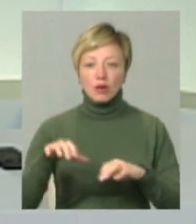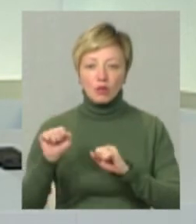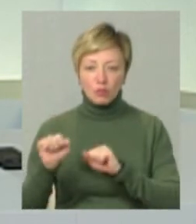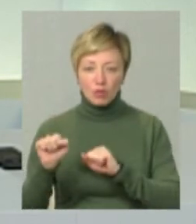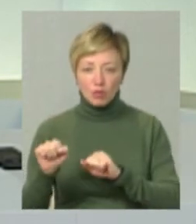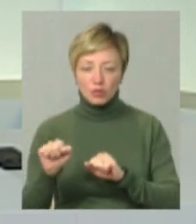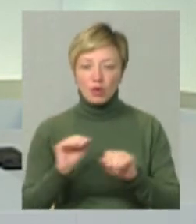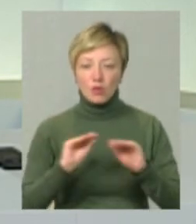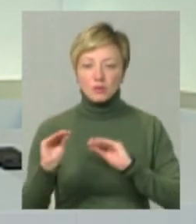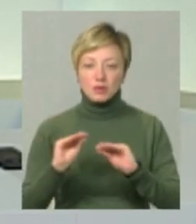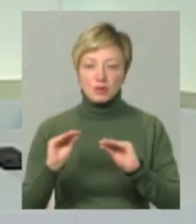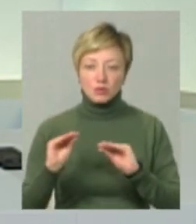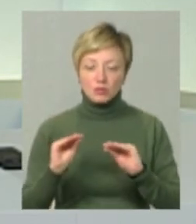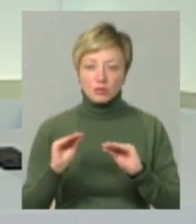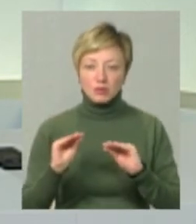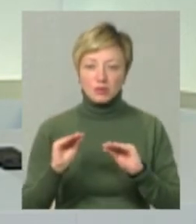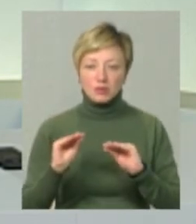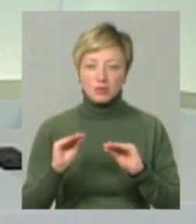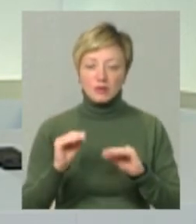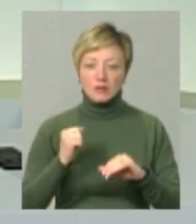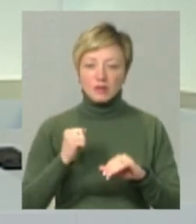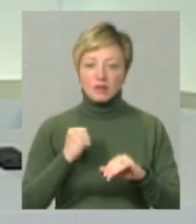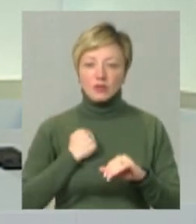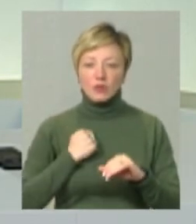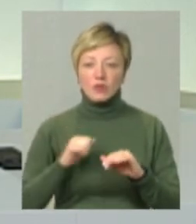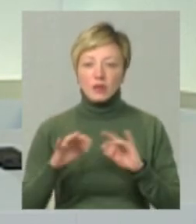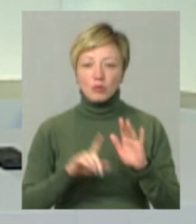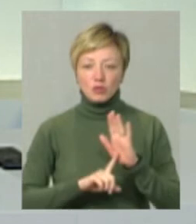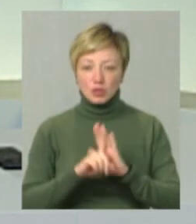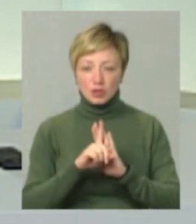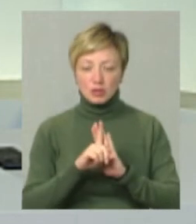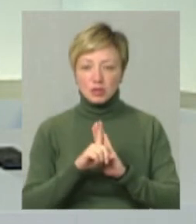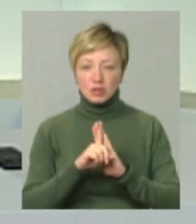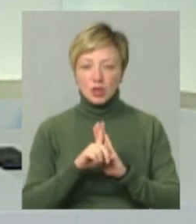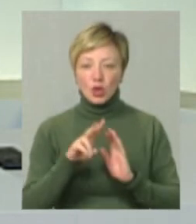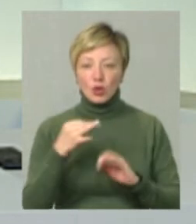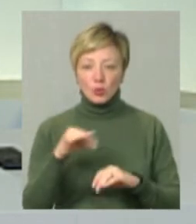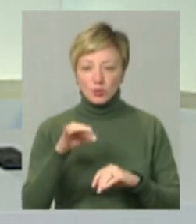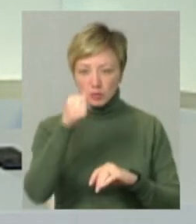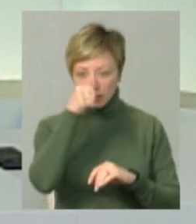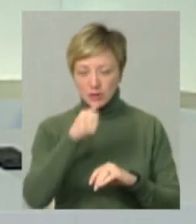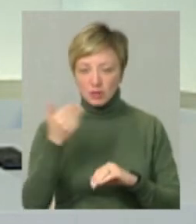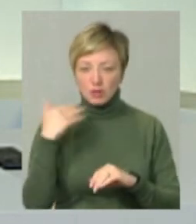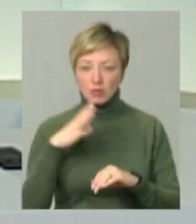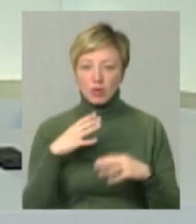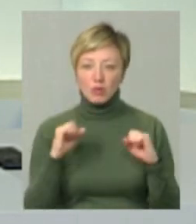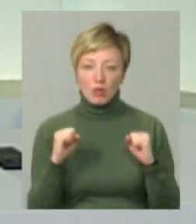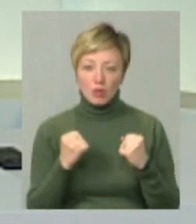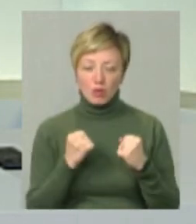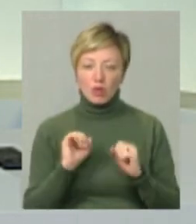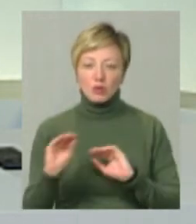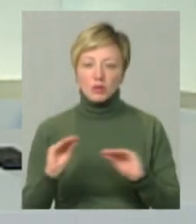територіальної оборони. Оснащували їх, військові дії почалися ще в лютому місяці, тоді було